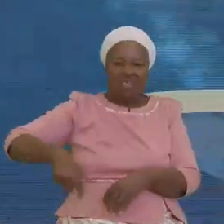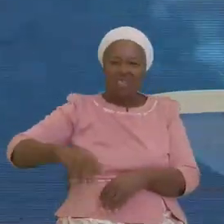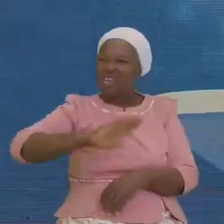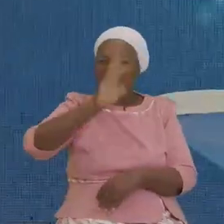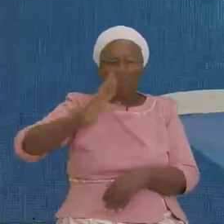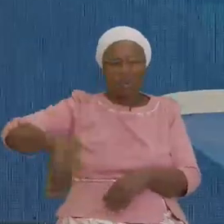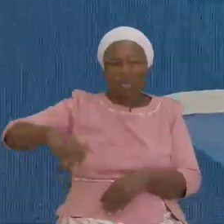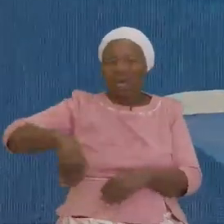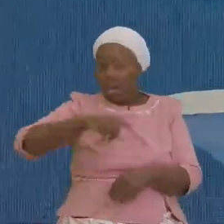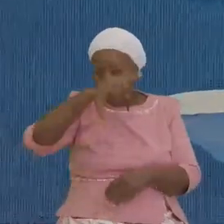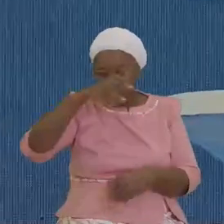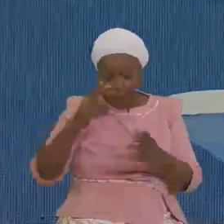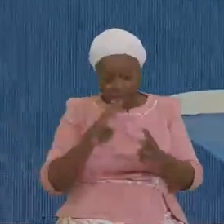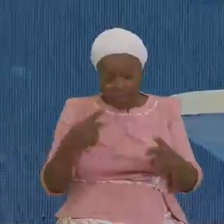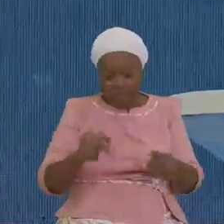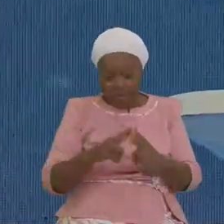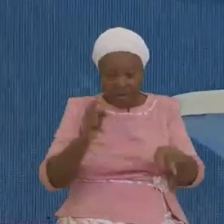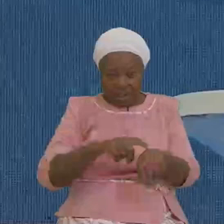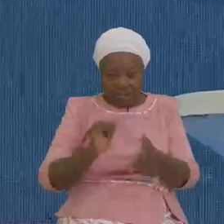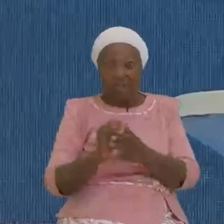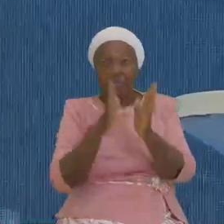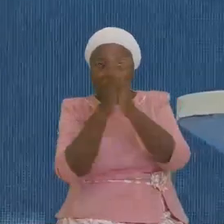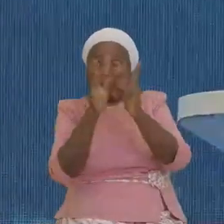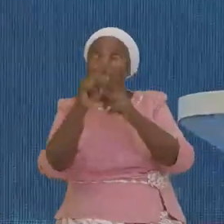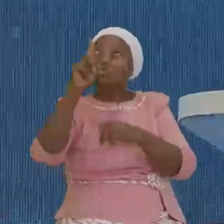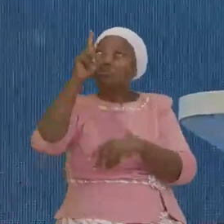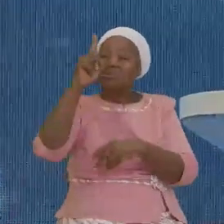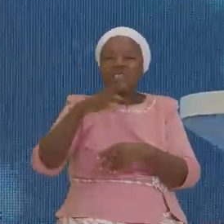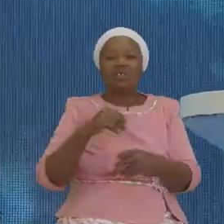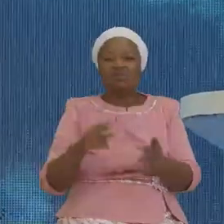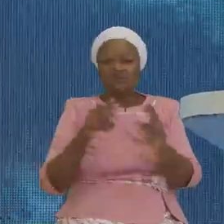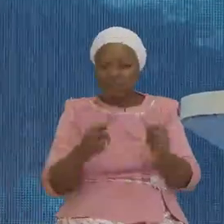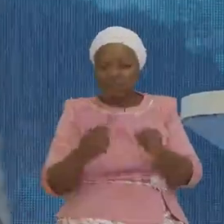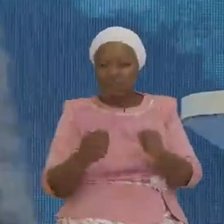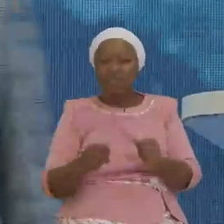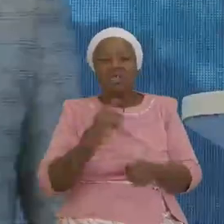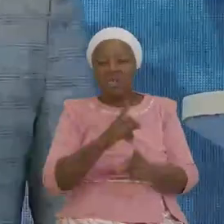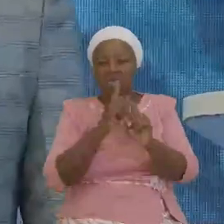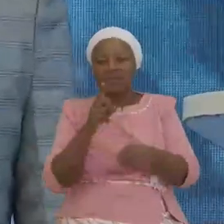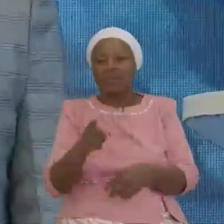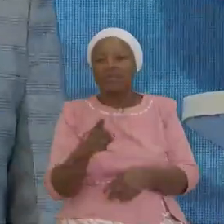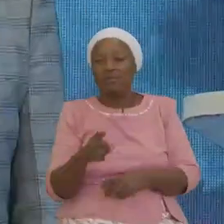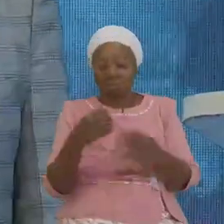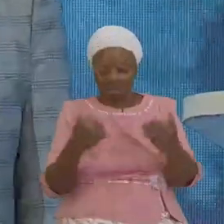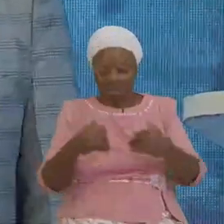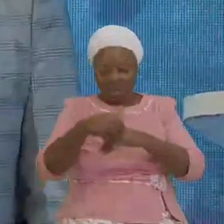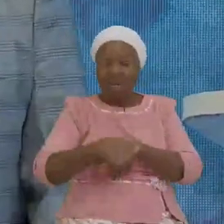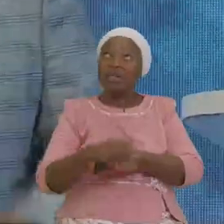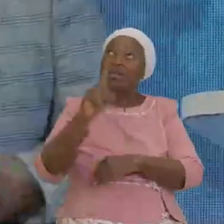Et Dieu n'est jamais en retard. Dès que tu l'invoques, il te répond.